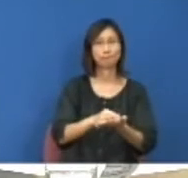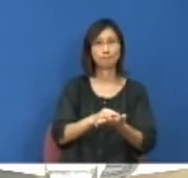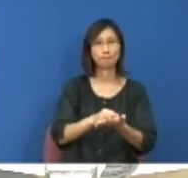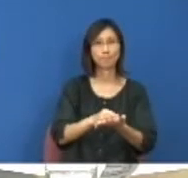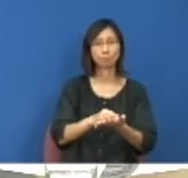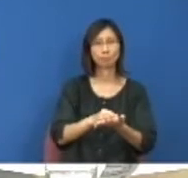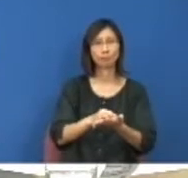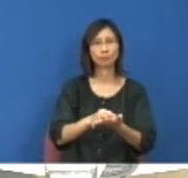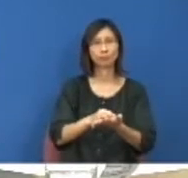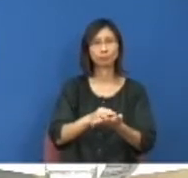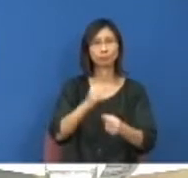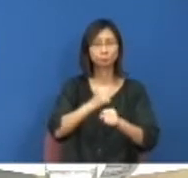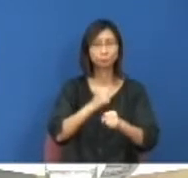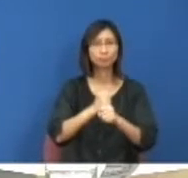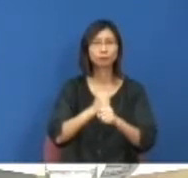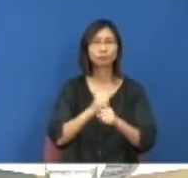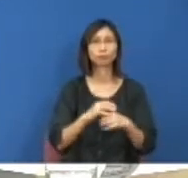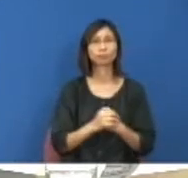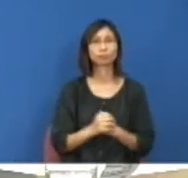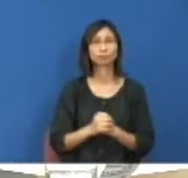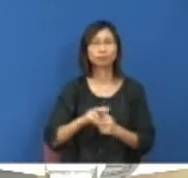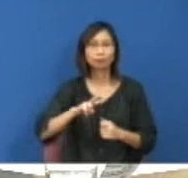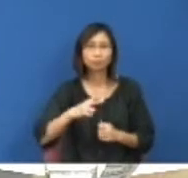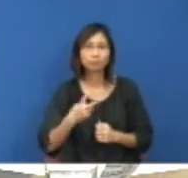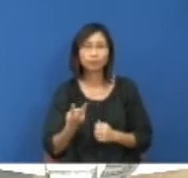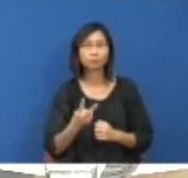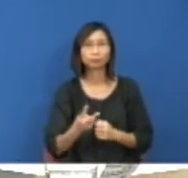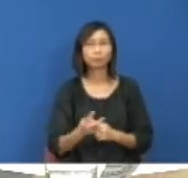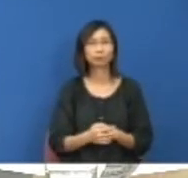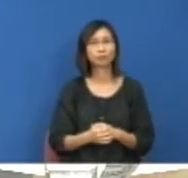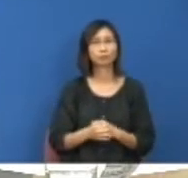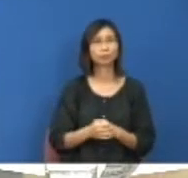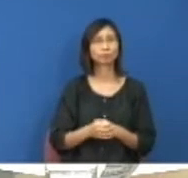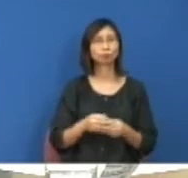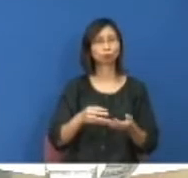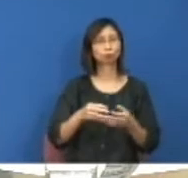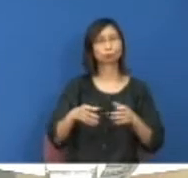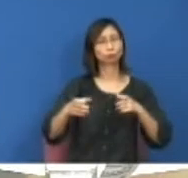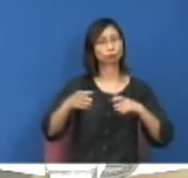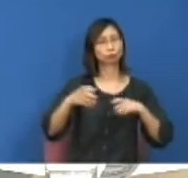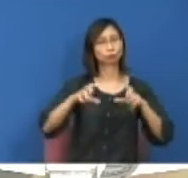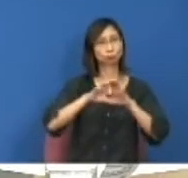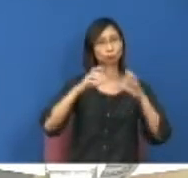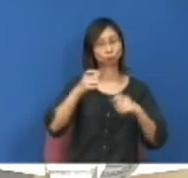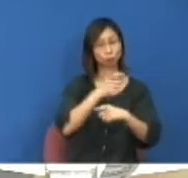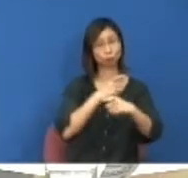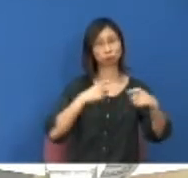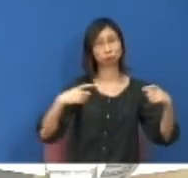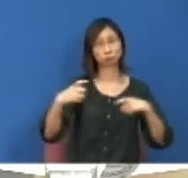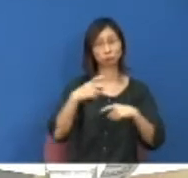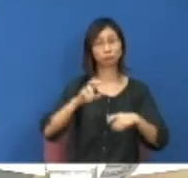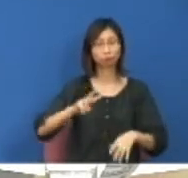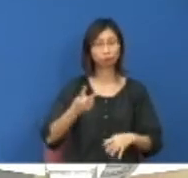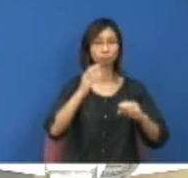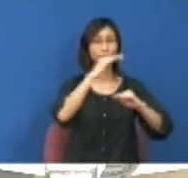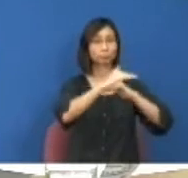置而形成嘅一個利益集團，就似所謂階級也係咪？咁當然有